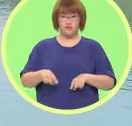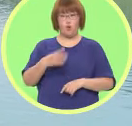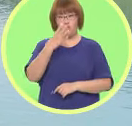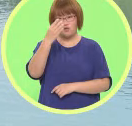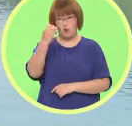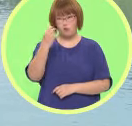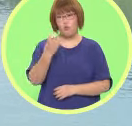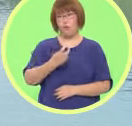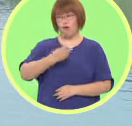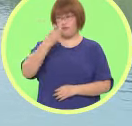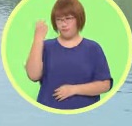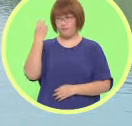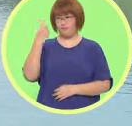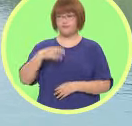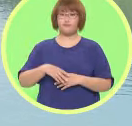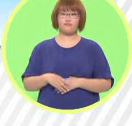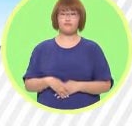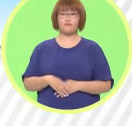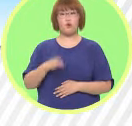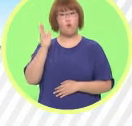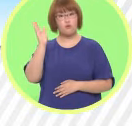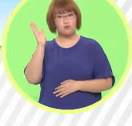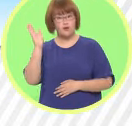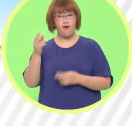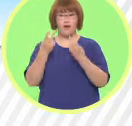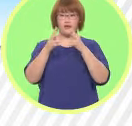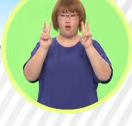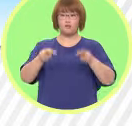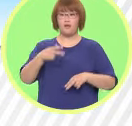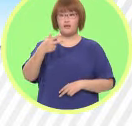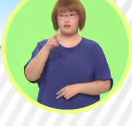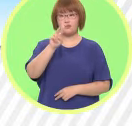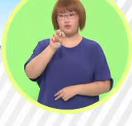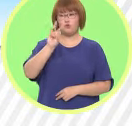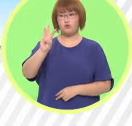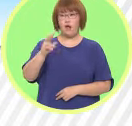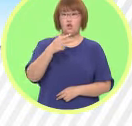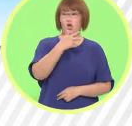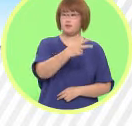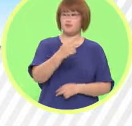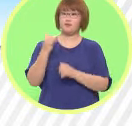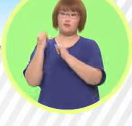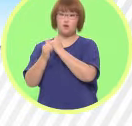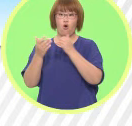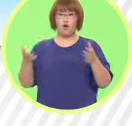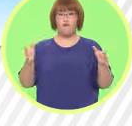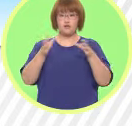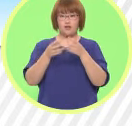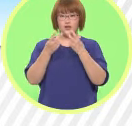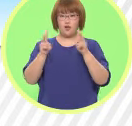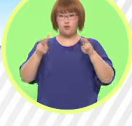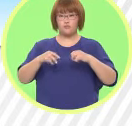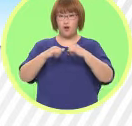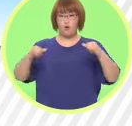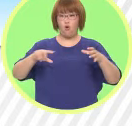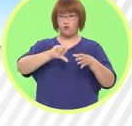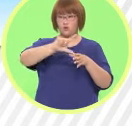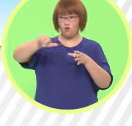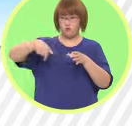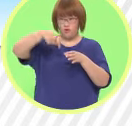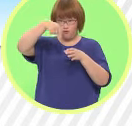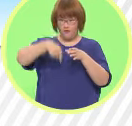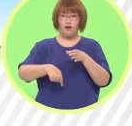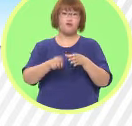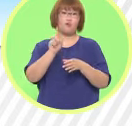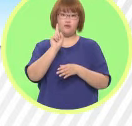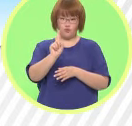統行事の魅力を発見。 大崎上島町は広島市とともに広島広域都市圏を構成する